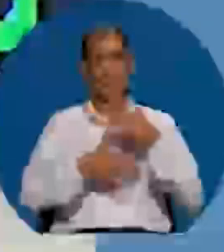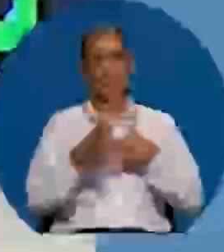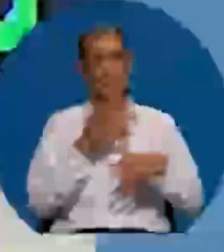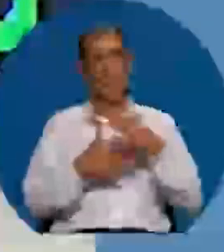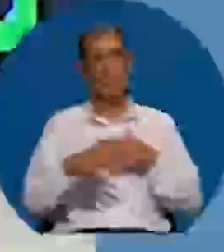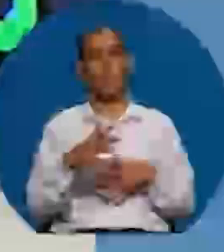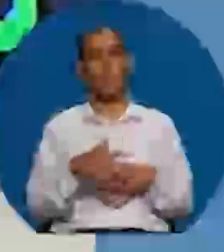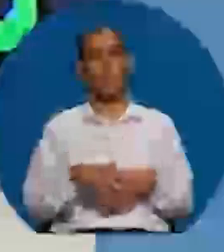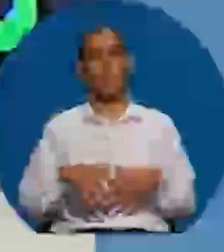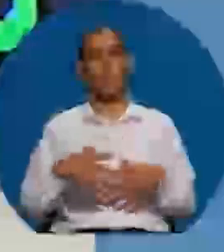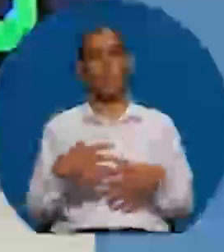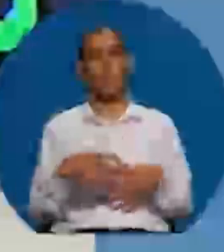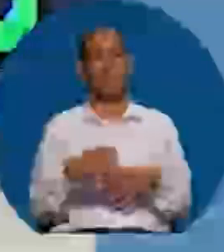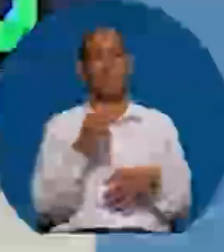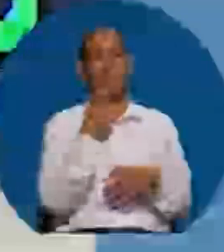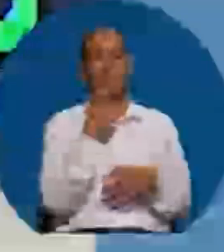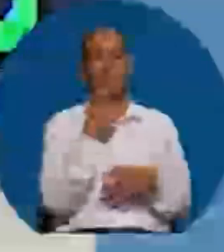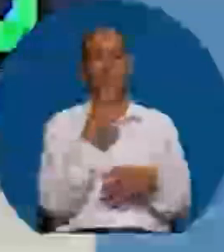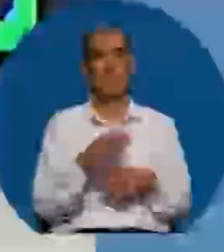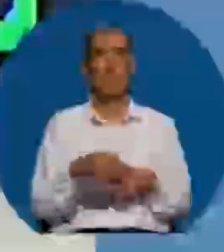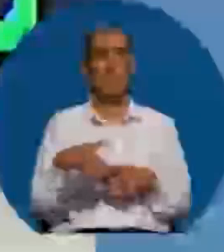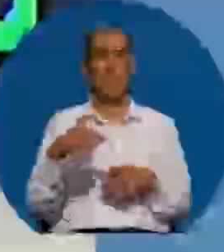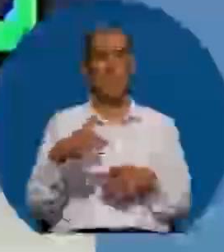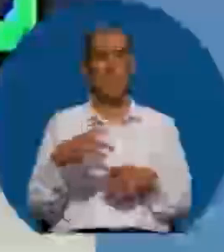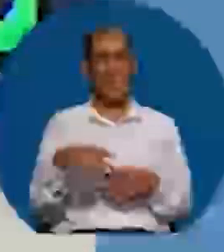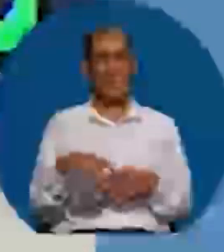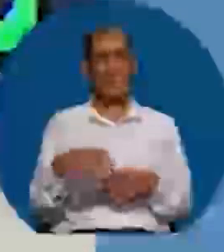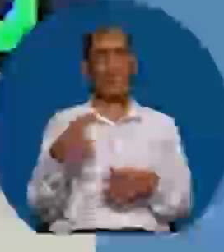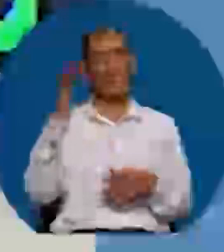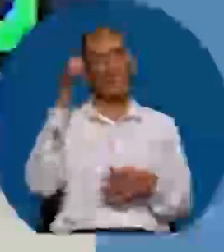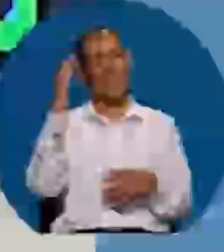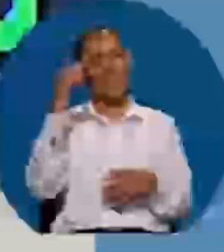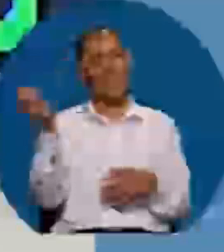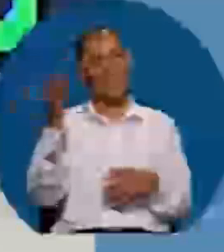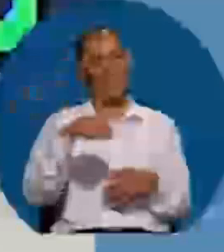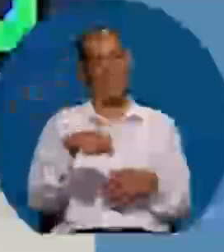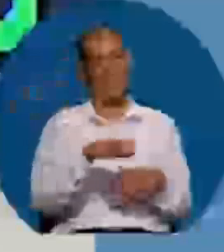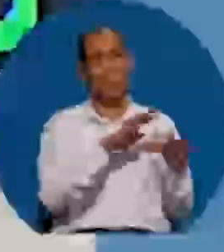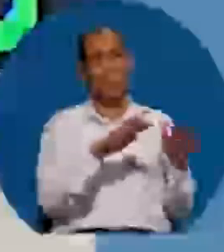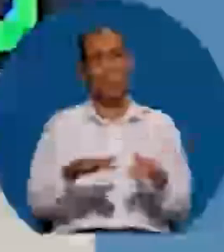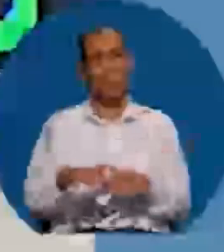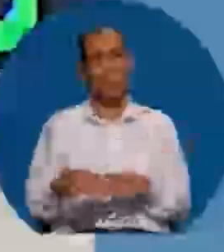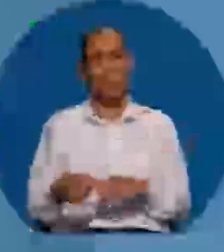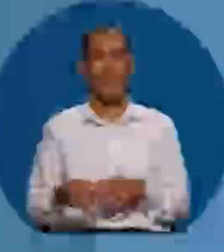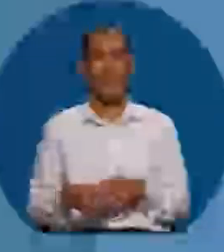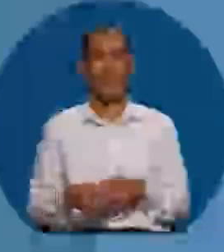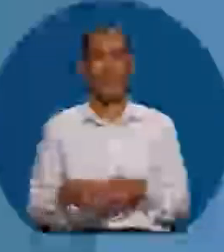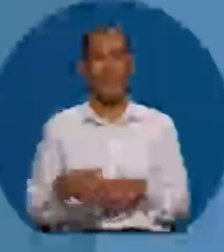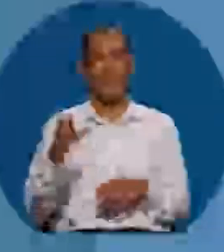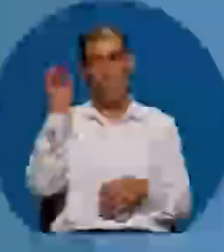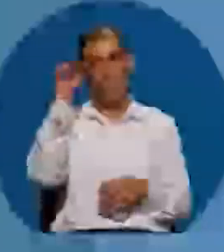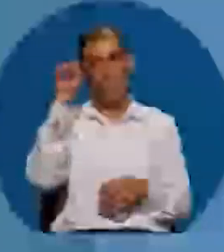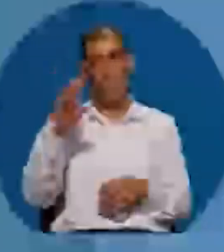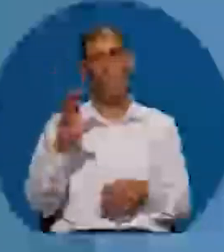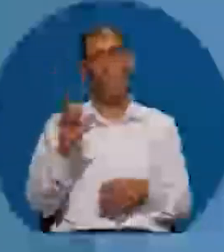қуанышыңыз сіздердің, қойныңызға сыймай отырған қуанышларыңызды шайыр келтіріп өтеді. Және айтып өтеді, білімнің